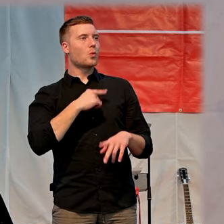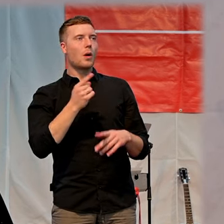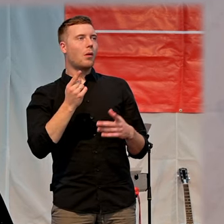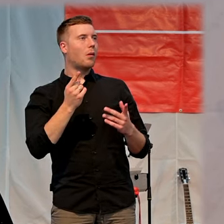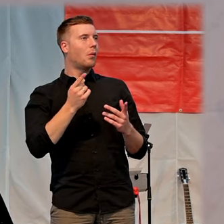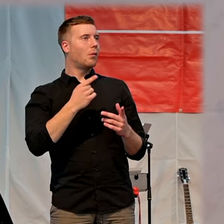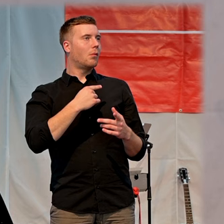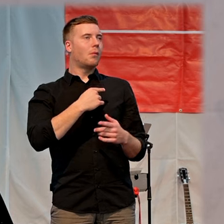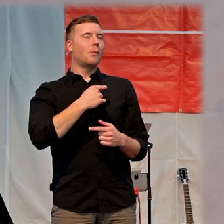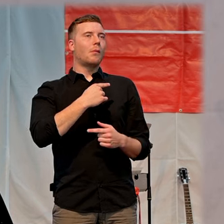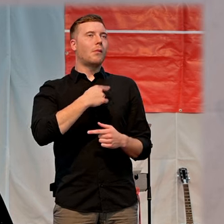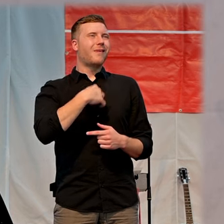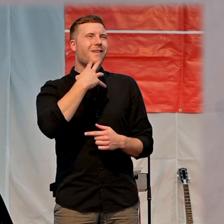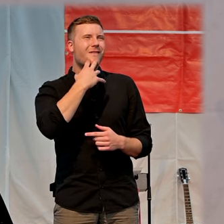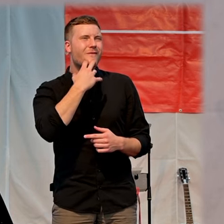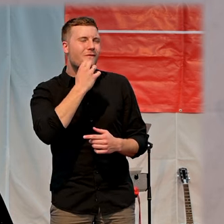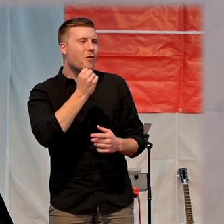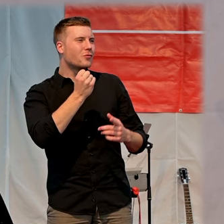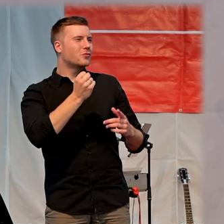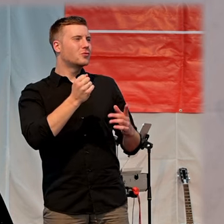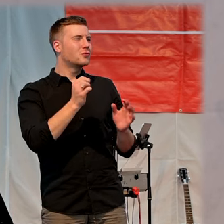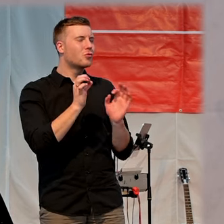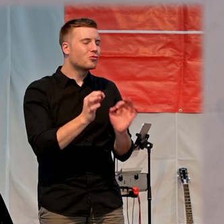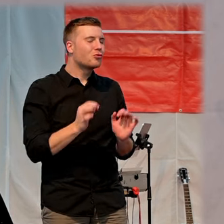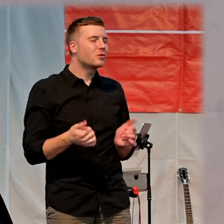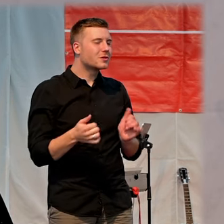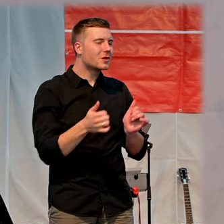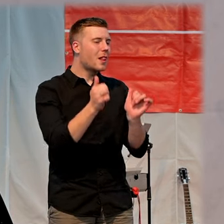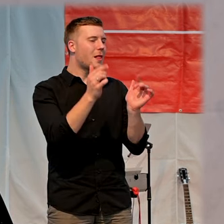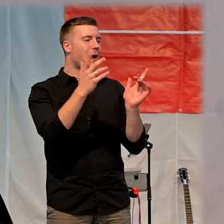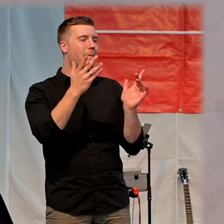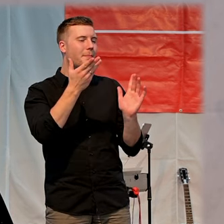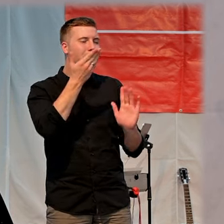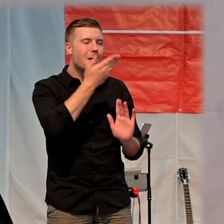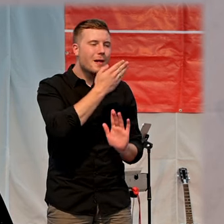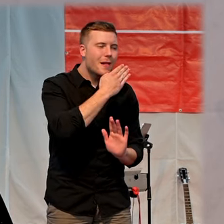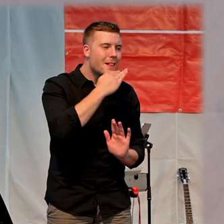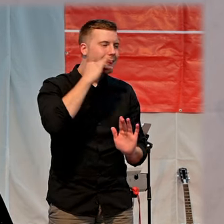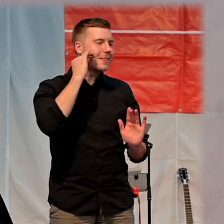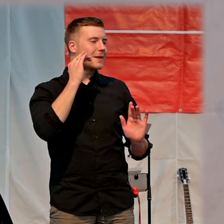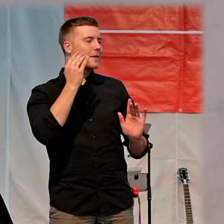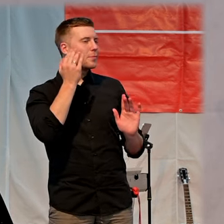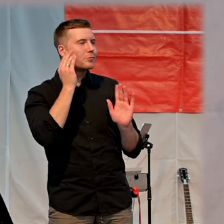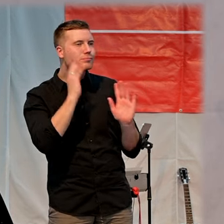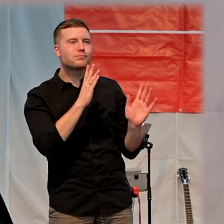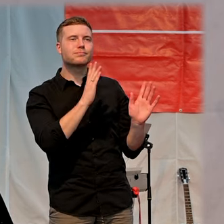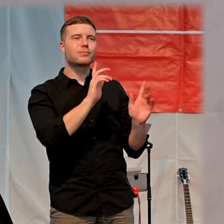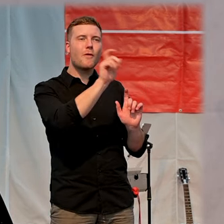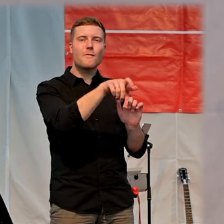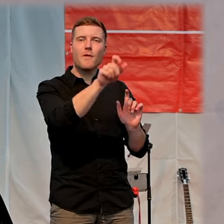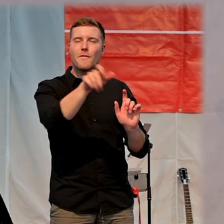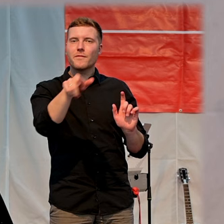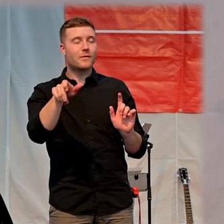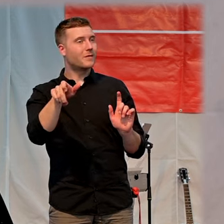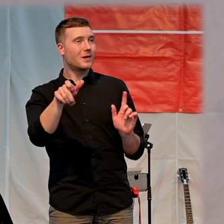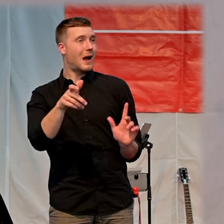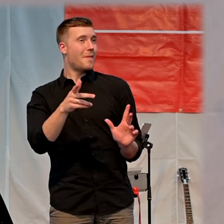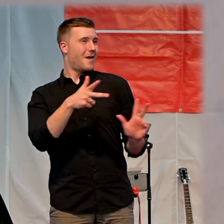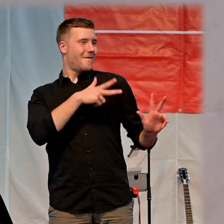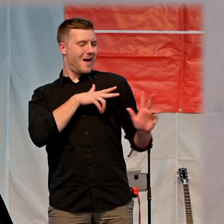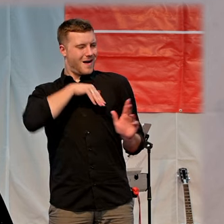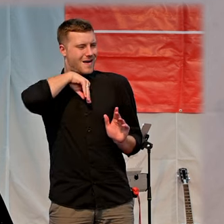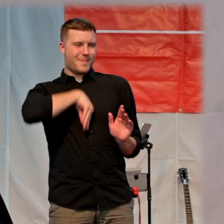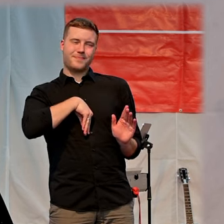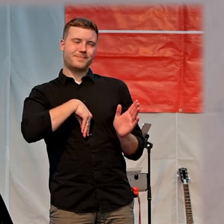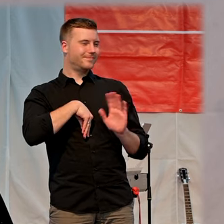Es geht um diese Kraft. Nun, viele Menschen unserer Zeit, auch wache Wissenschaftler, betonen